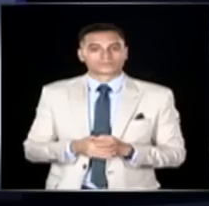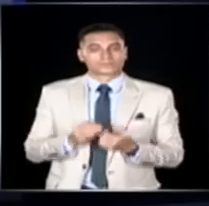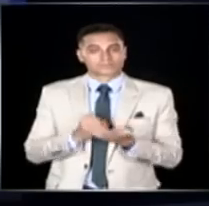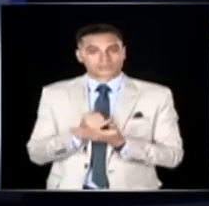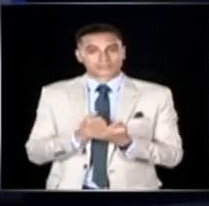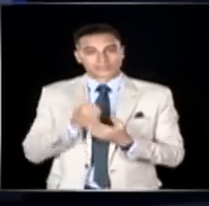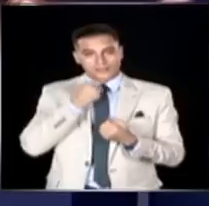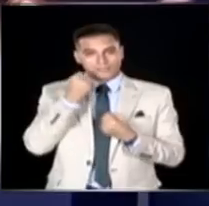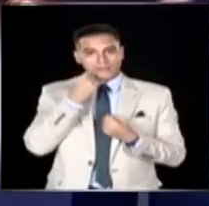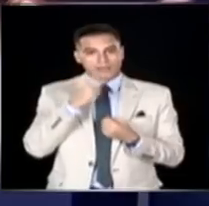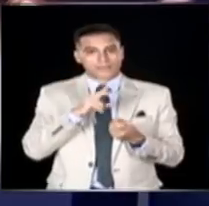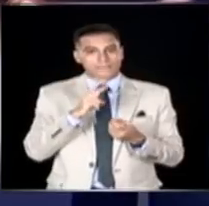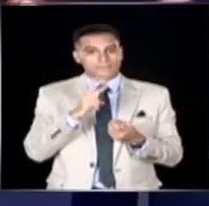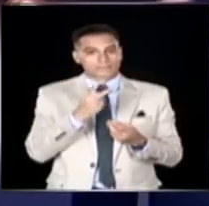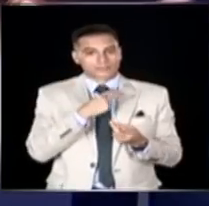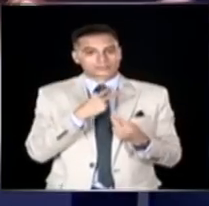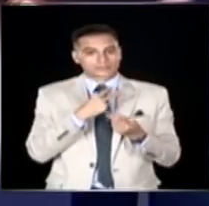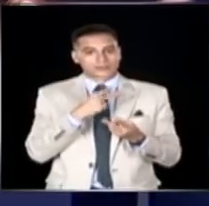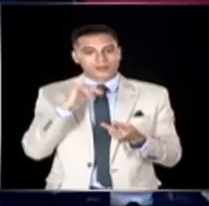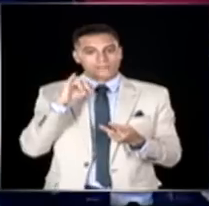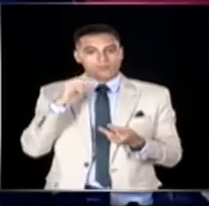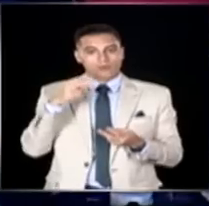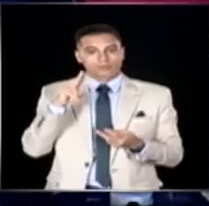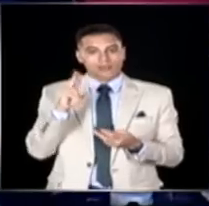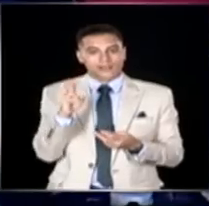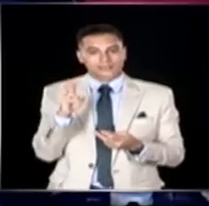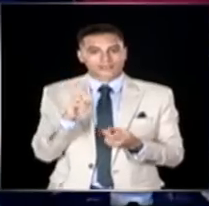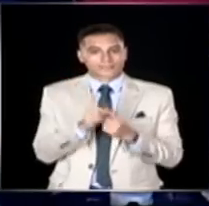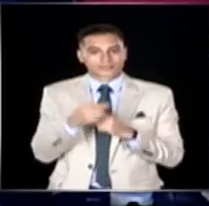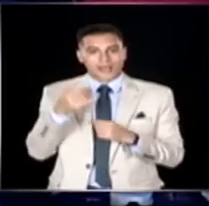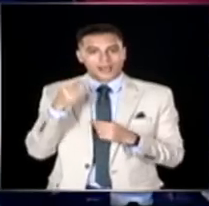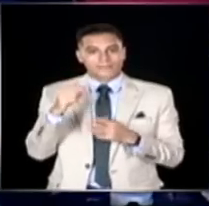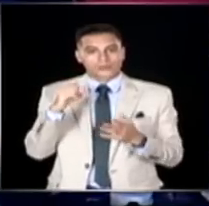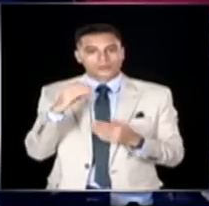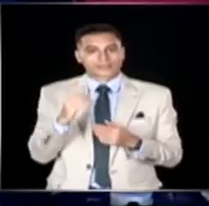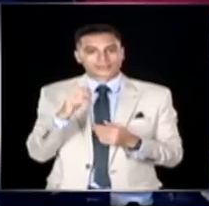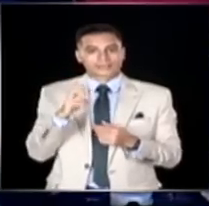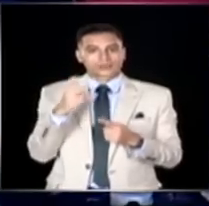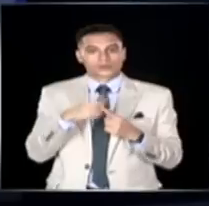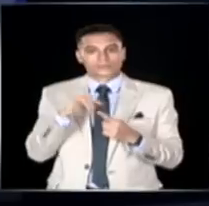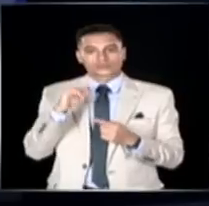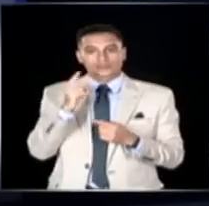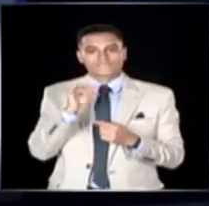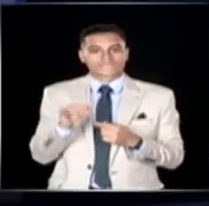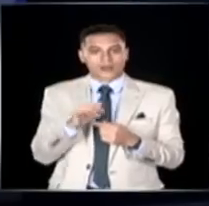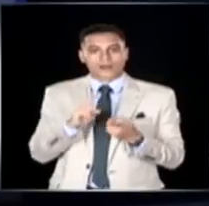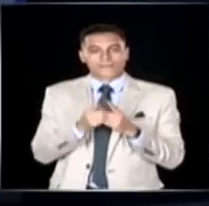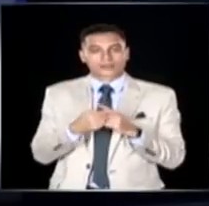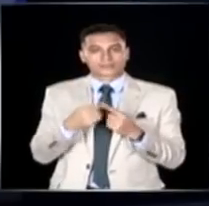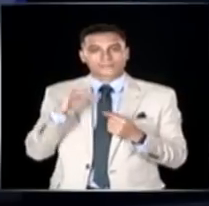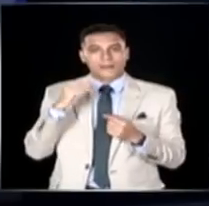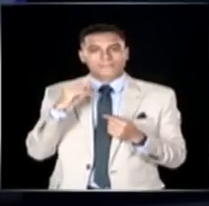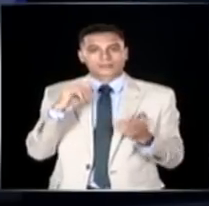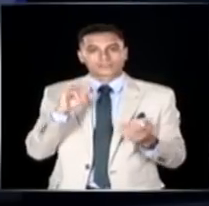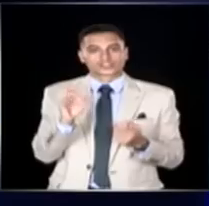مغاغة عندنا تغييرين، المعتز صلاح مكان أحمد وجيه، ومصطفى محمد مكان